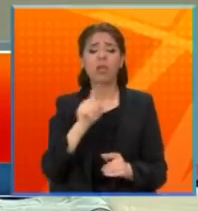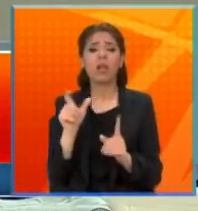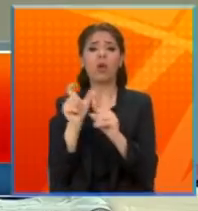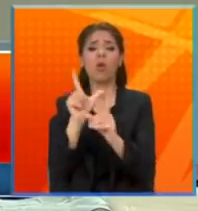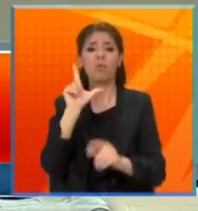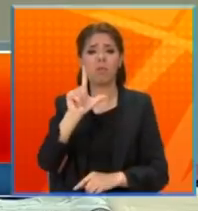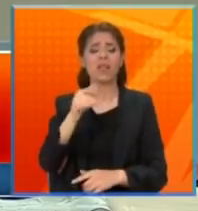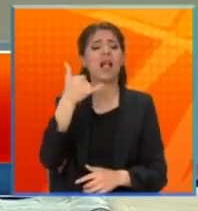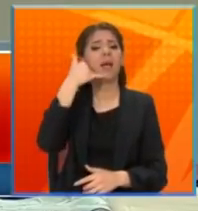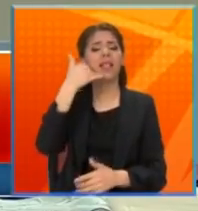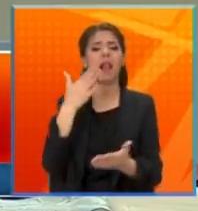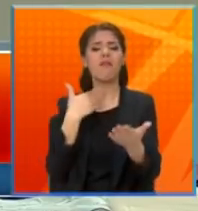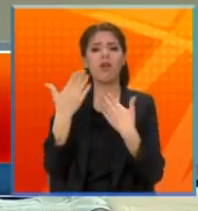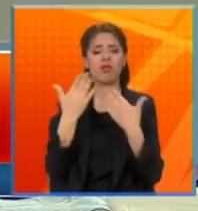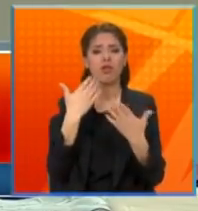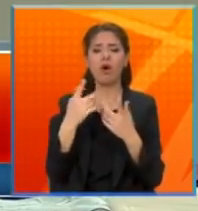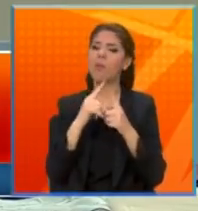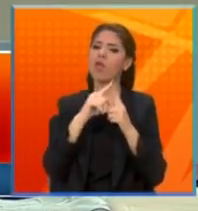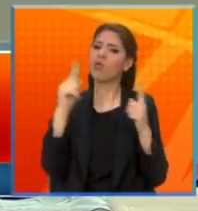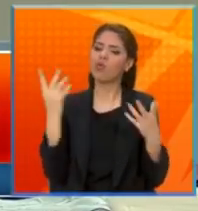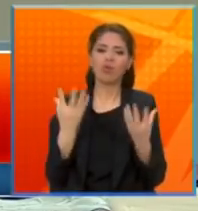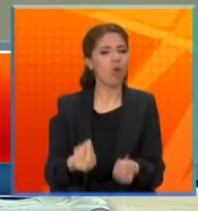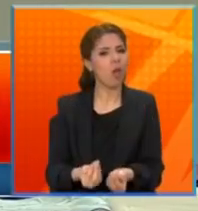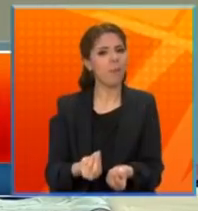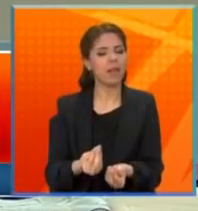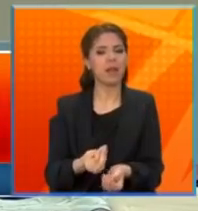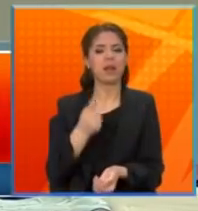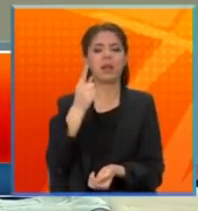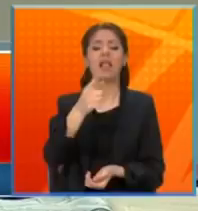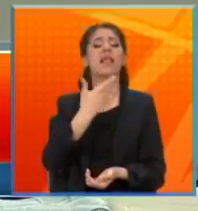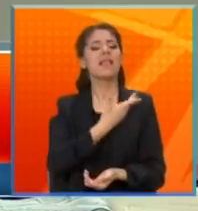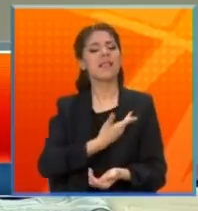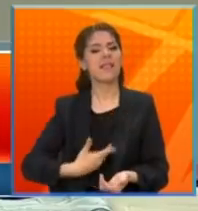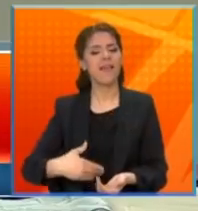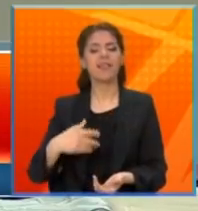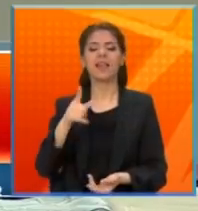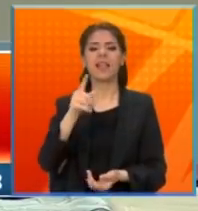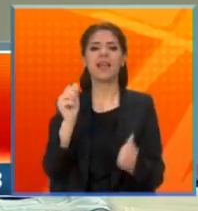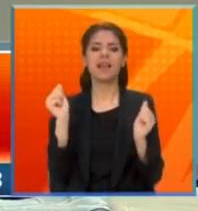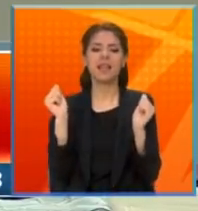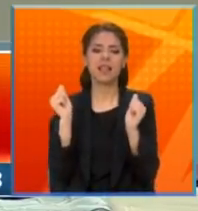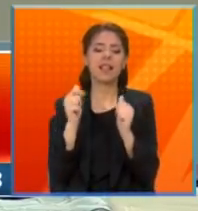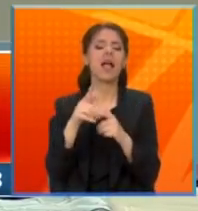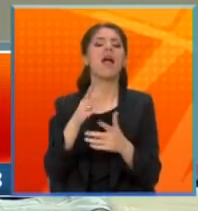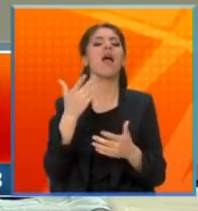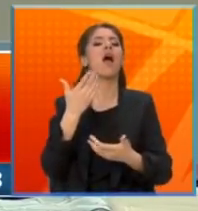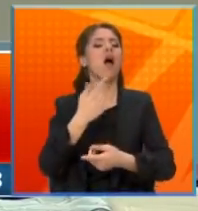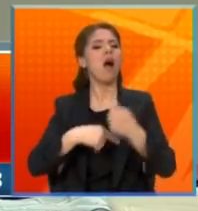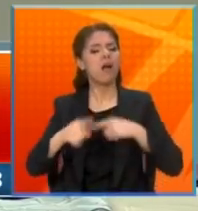Telefon sohbetlerinizi daha uzun tutabilirsiniz. Sevdiklerimizle,